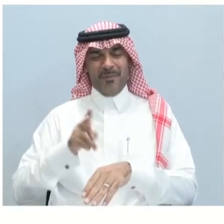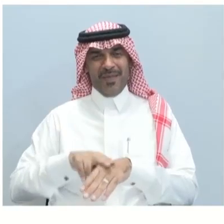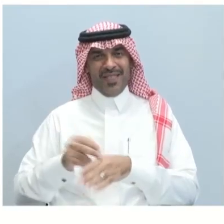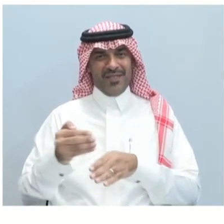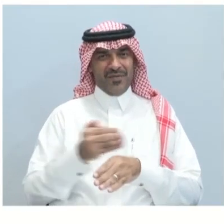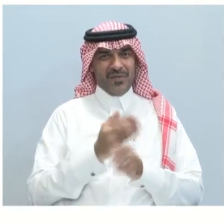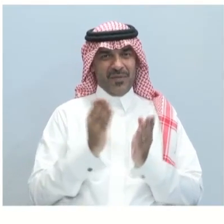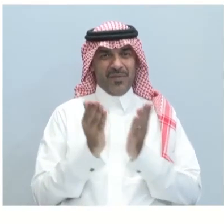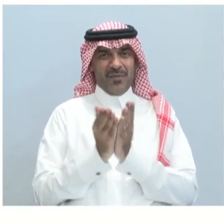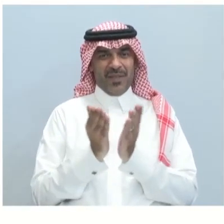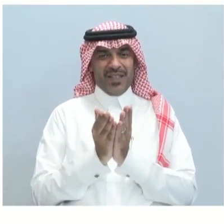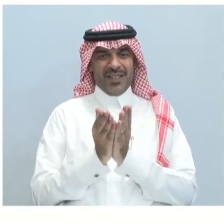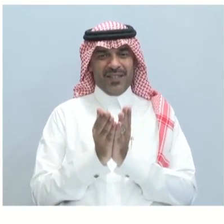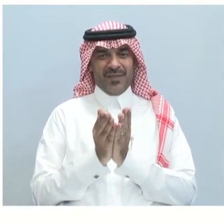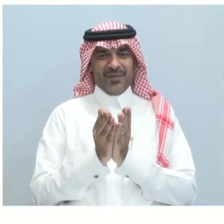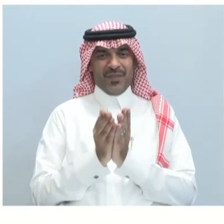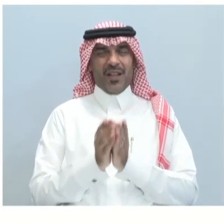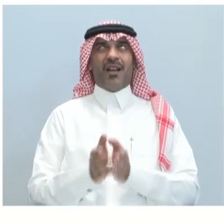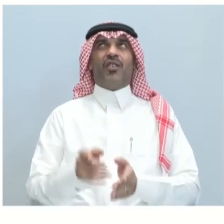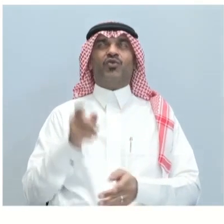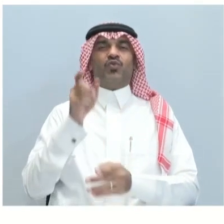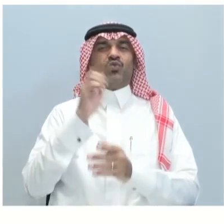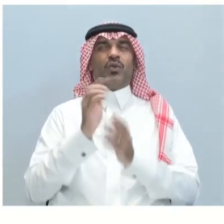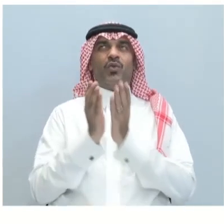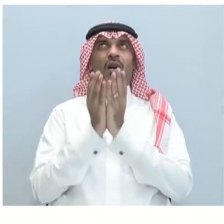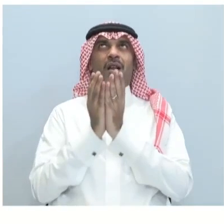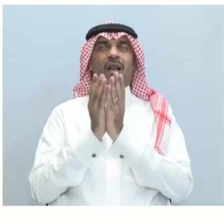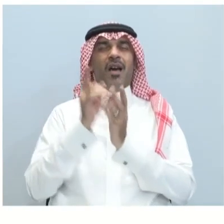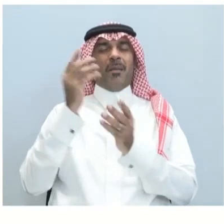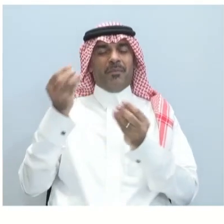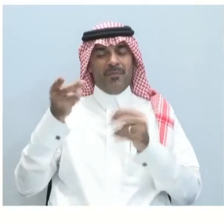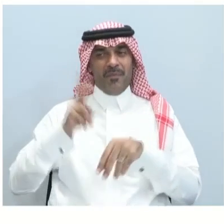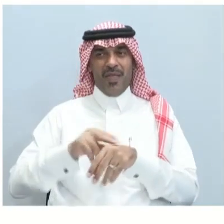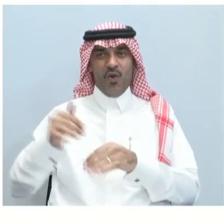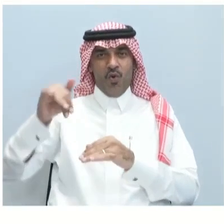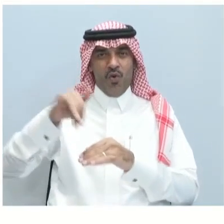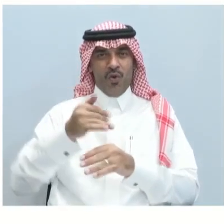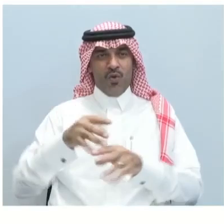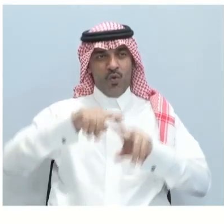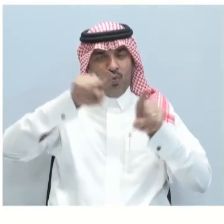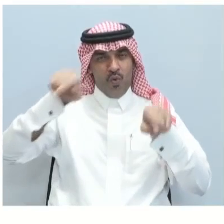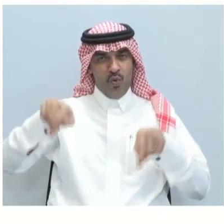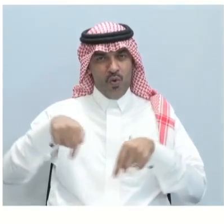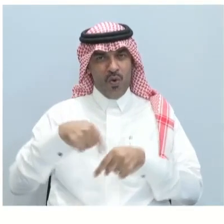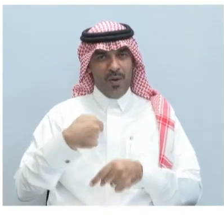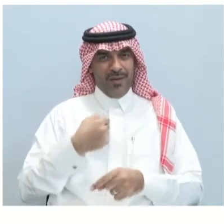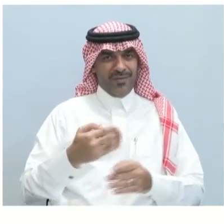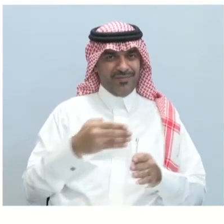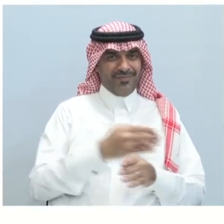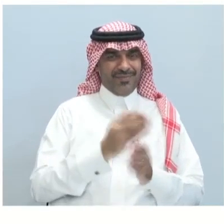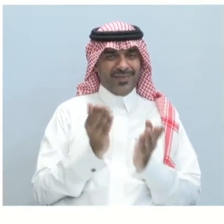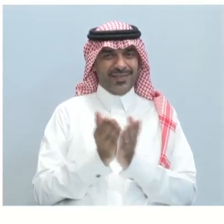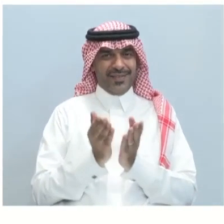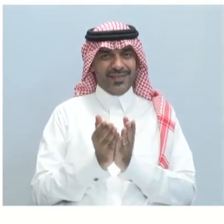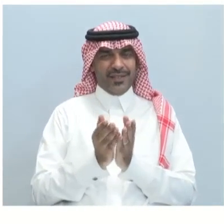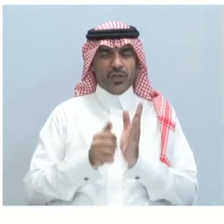وطالباتي اللهم اجعلها عوده مباركه للجميع حافله بالجد والاجتهاد